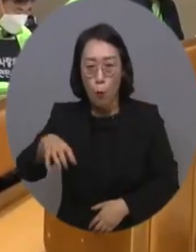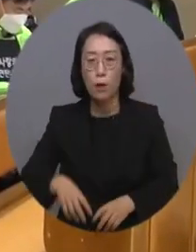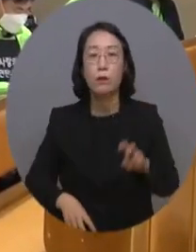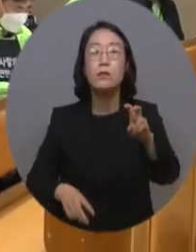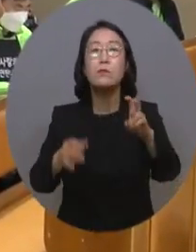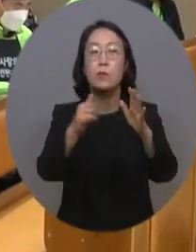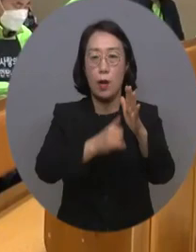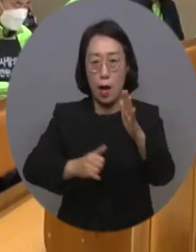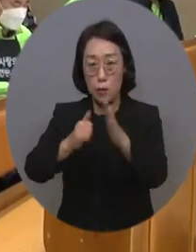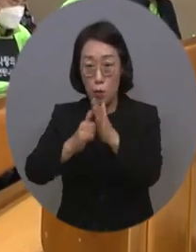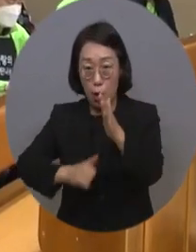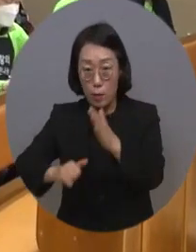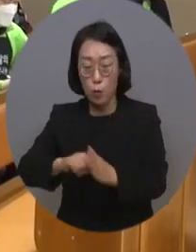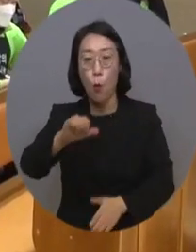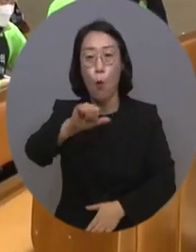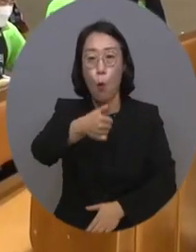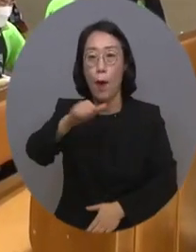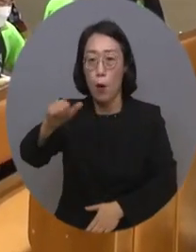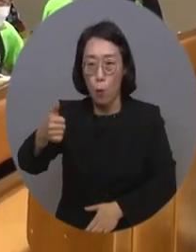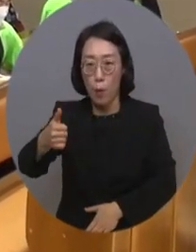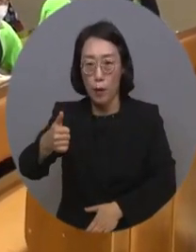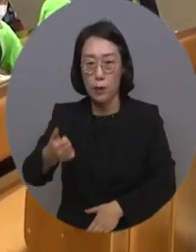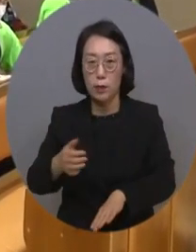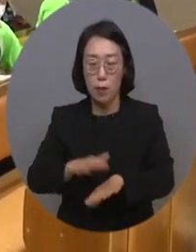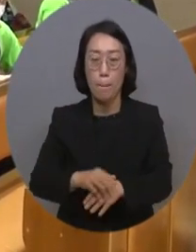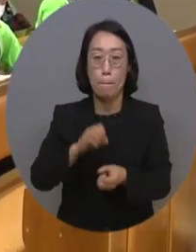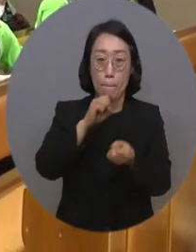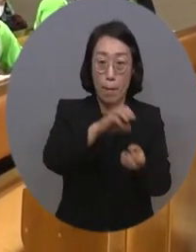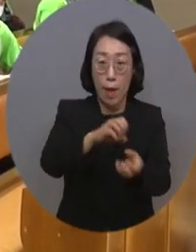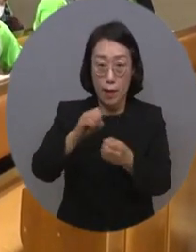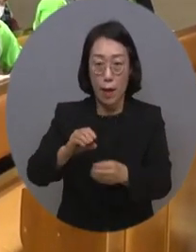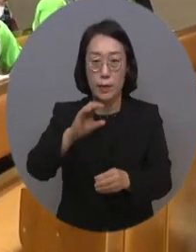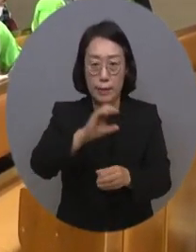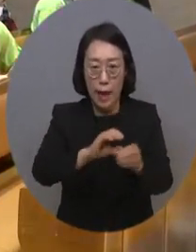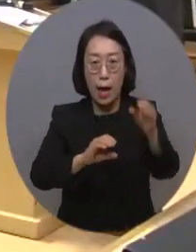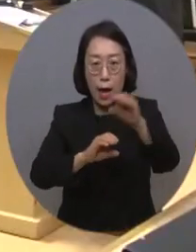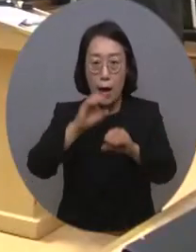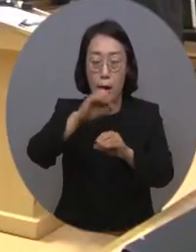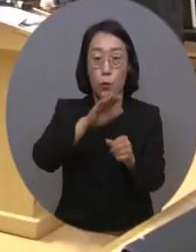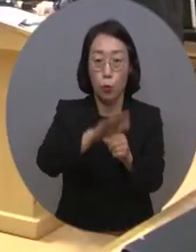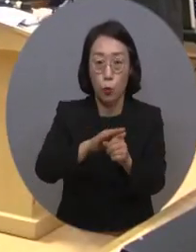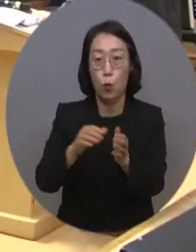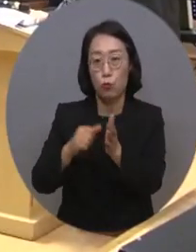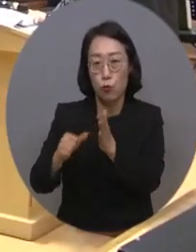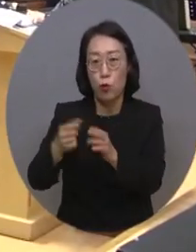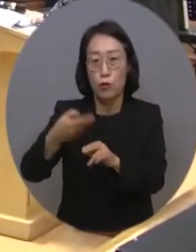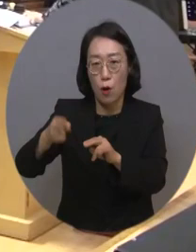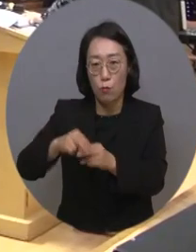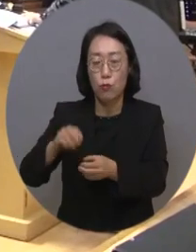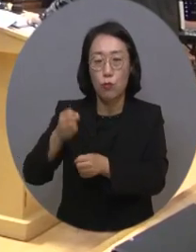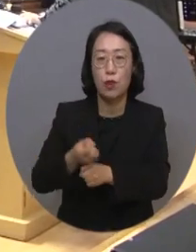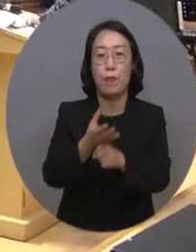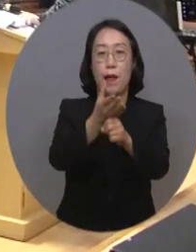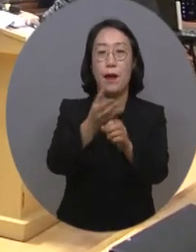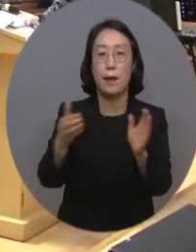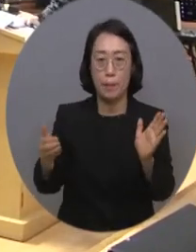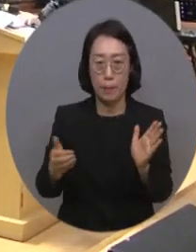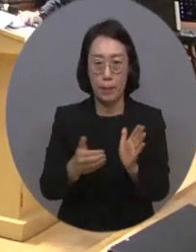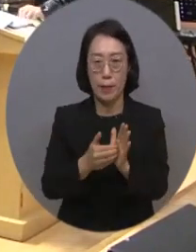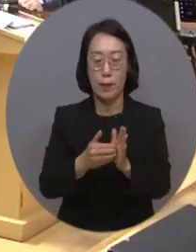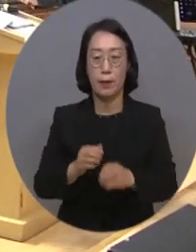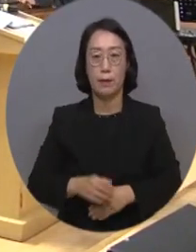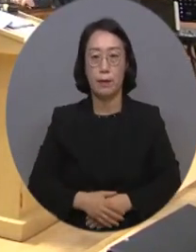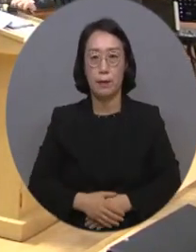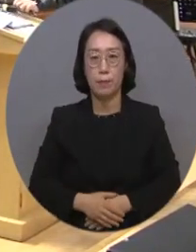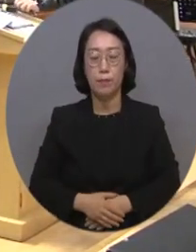사랑의 연탄 각 500장씩 직접 배달해 연탄창고에 쌓아주고 생필품을 전달하는 봉사활동을 전개했습니다